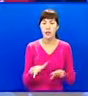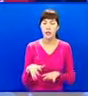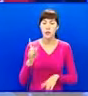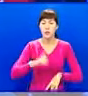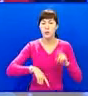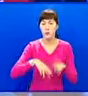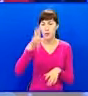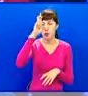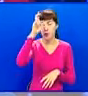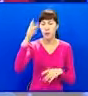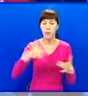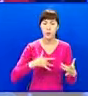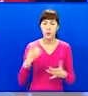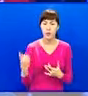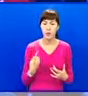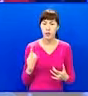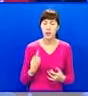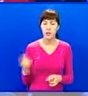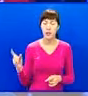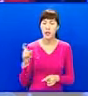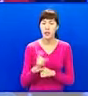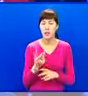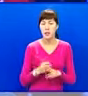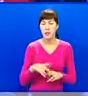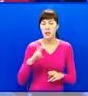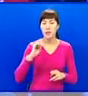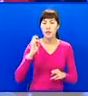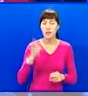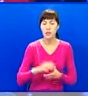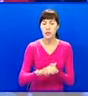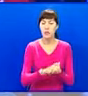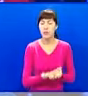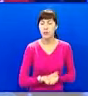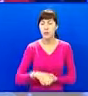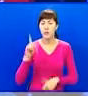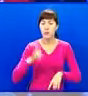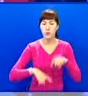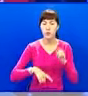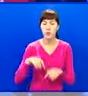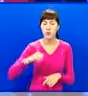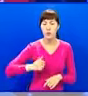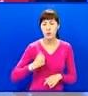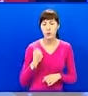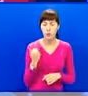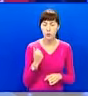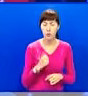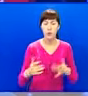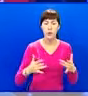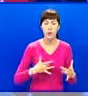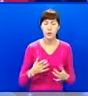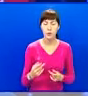бауырлас мемлекеттердің өнер иелері қатысты. Түркітілдес ұлттар арасындағы бауырластық байланыстар мен достықты түркілік мәдениет пен